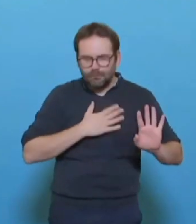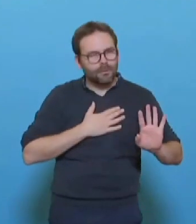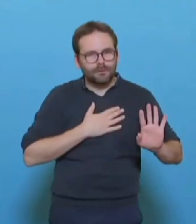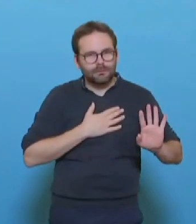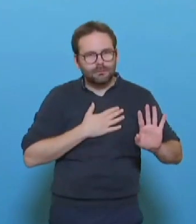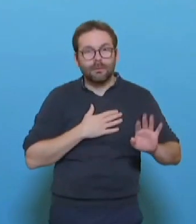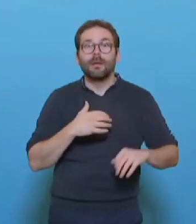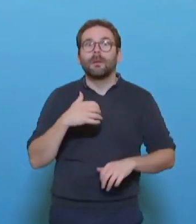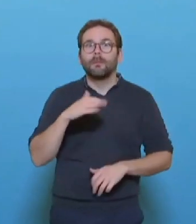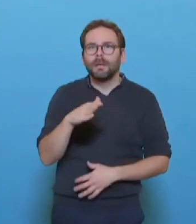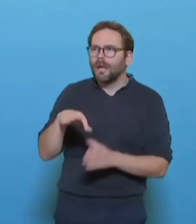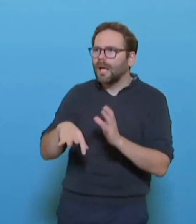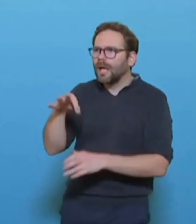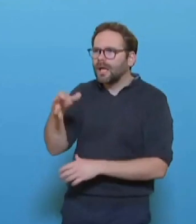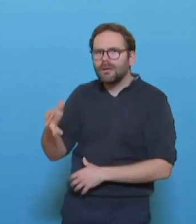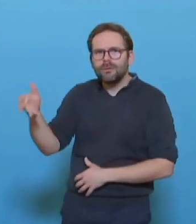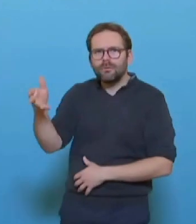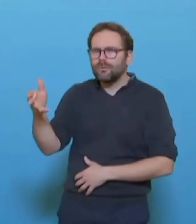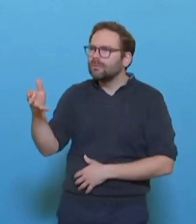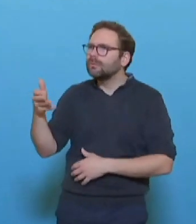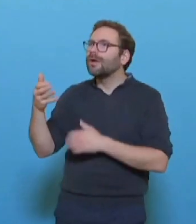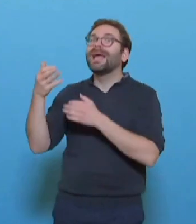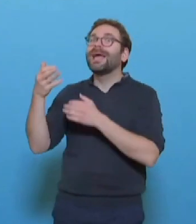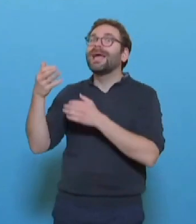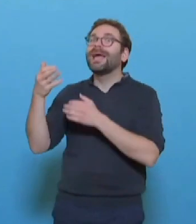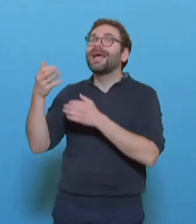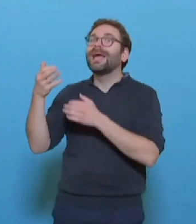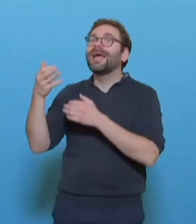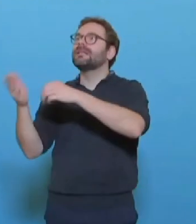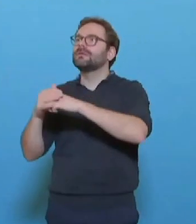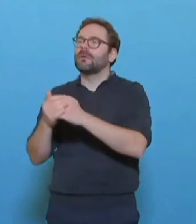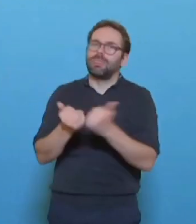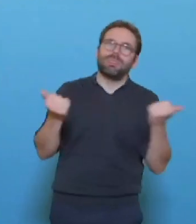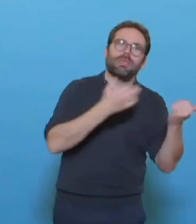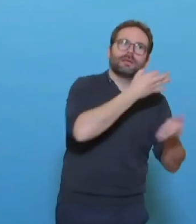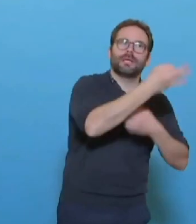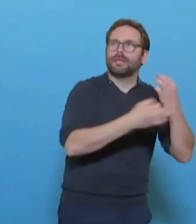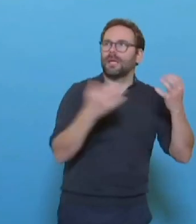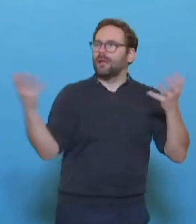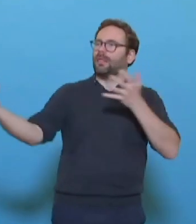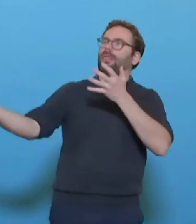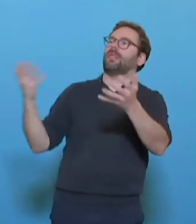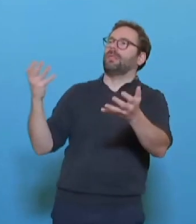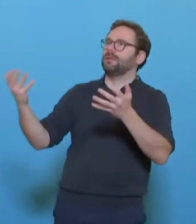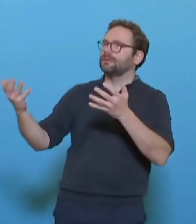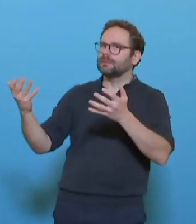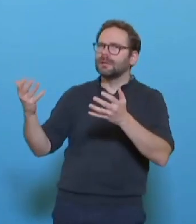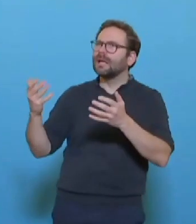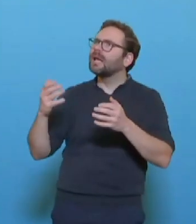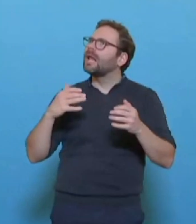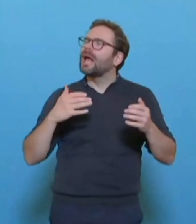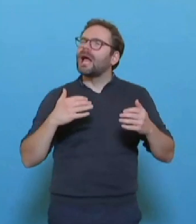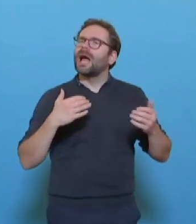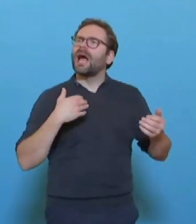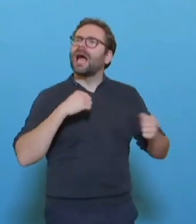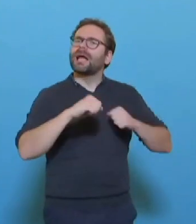mais avec des élus qui se livrent à une telle duplicité. Je ne sais pas trop quel acteur culturel Julien Bainvel entend mobiliser,